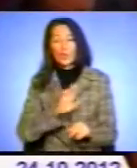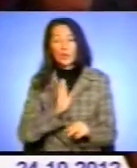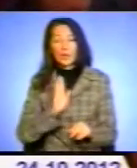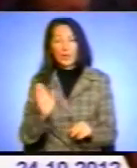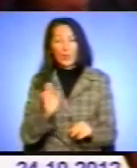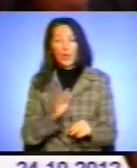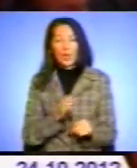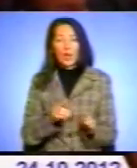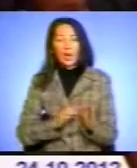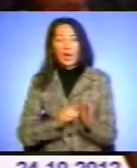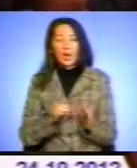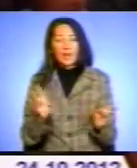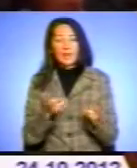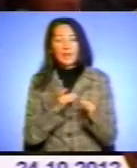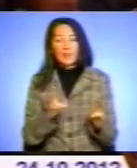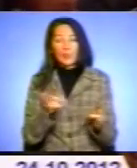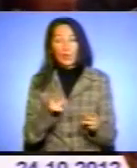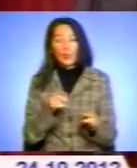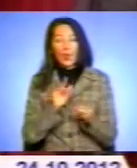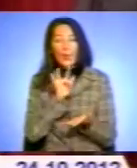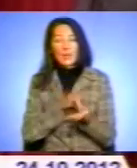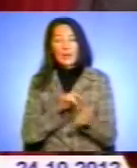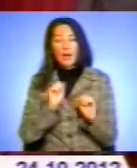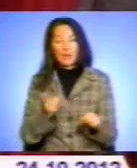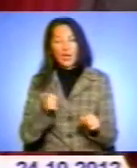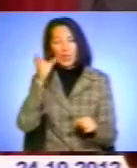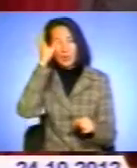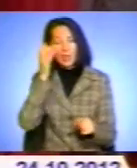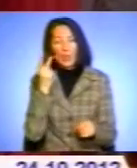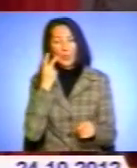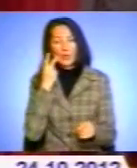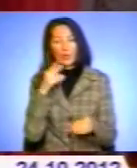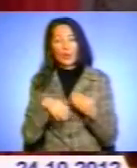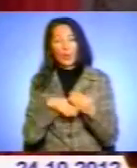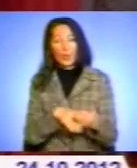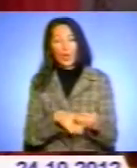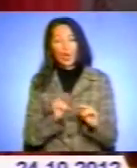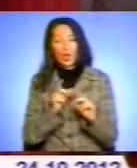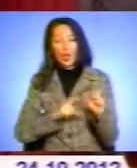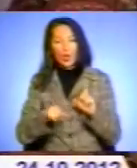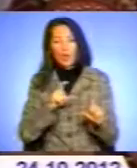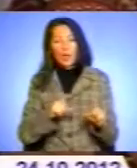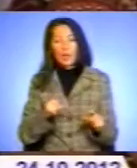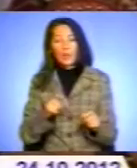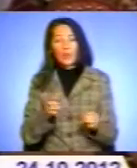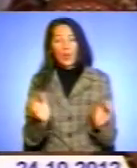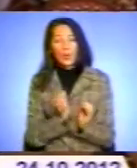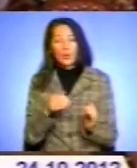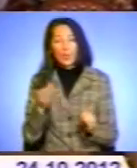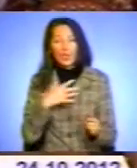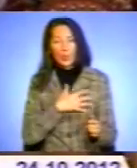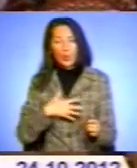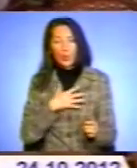висот. Тому міська влада і освітяни постійно сприяють розвитку ініціативи в студентів, опікуються їхніми турботами